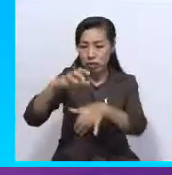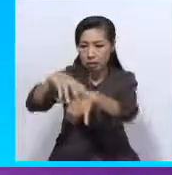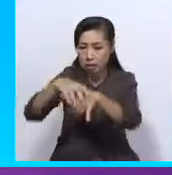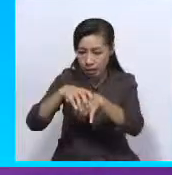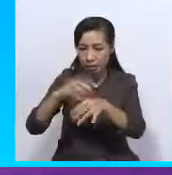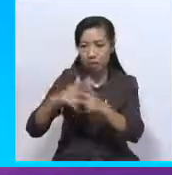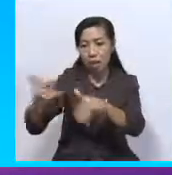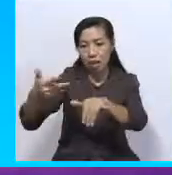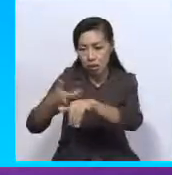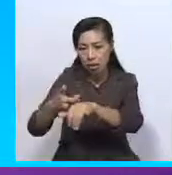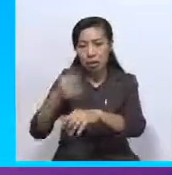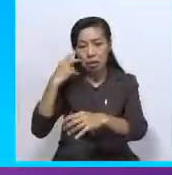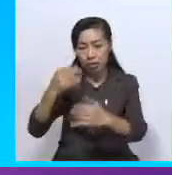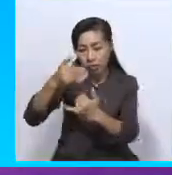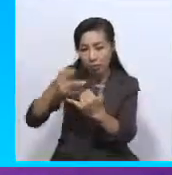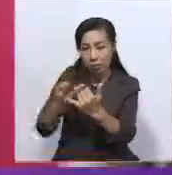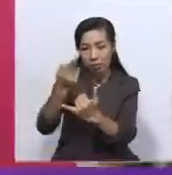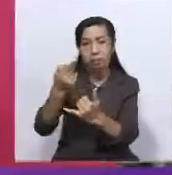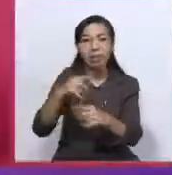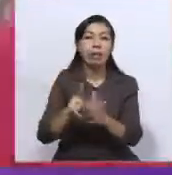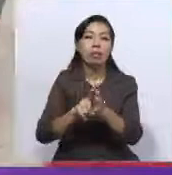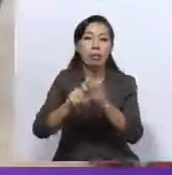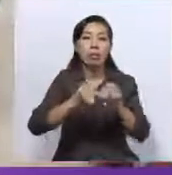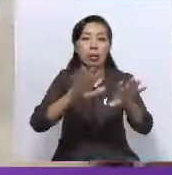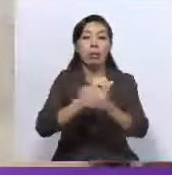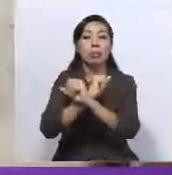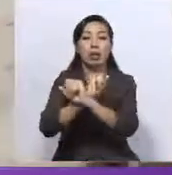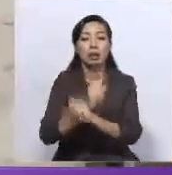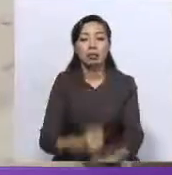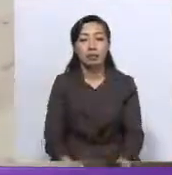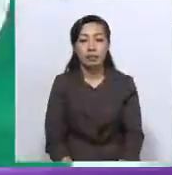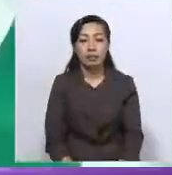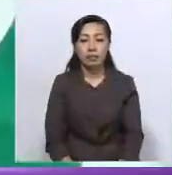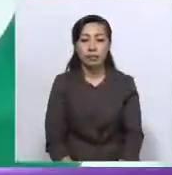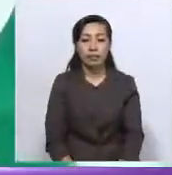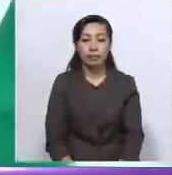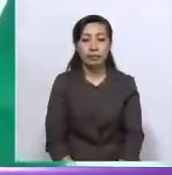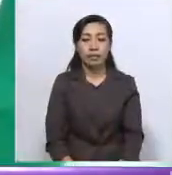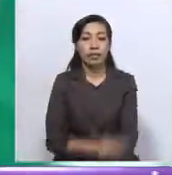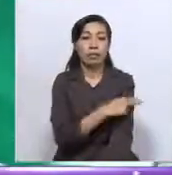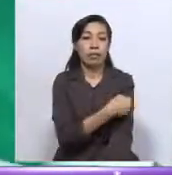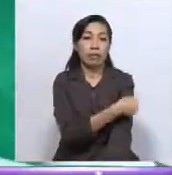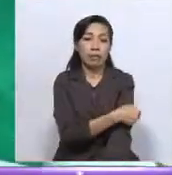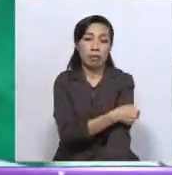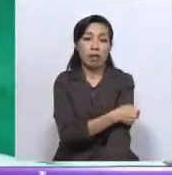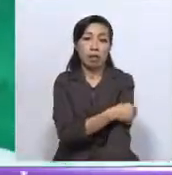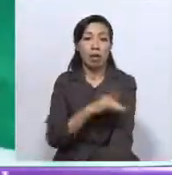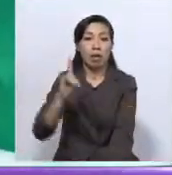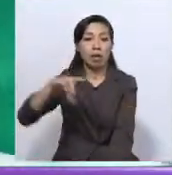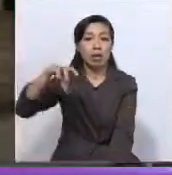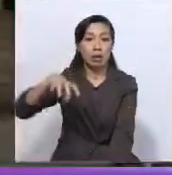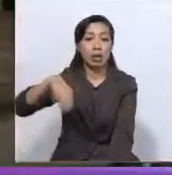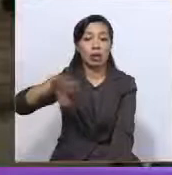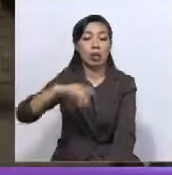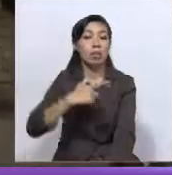วก็ออกฉีดวัคซีนนะครับเพื่อป้องกันการแพร่ระบาดของโรคครับ ส่วนงานสัตวแพทย์เทศบาลเมืองแม่ฮ่องสอนจังหวัดแม่ฮ่องสอนนะค